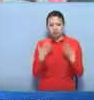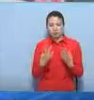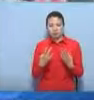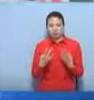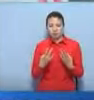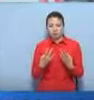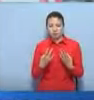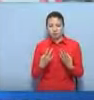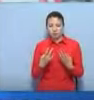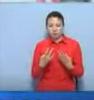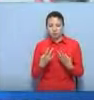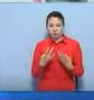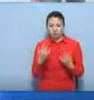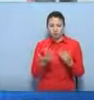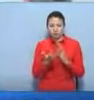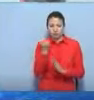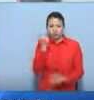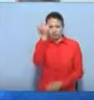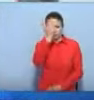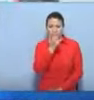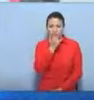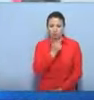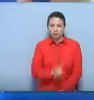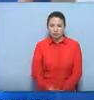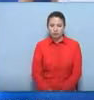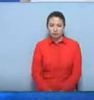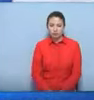көрсеткендеріне көмекті алдық бүгін. Рахметімді айтамын сол үшін.